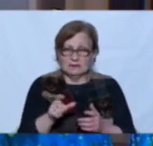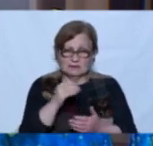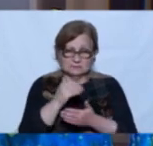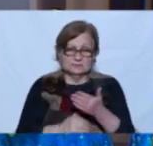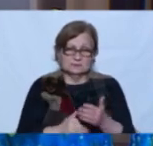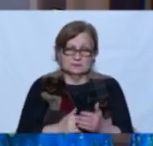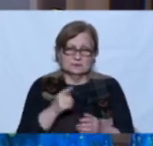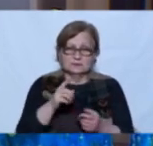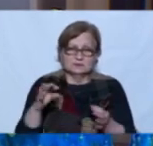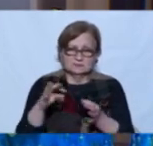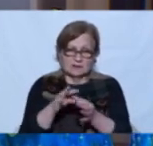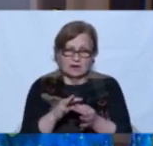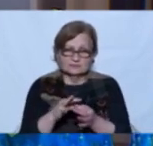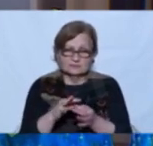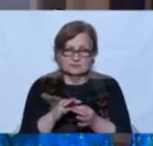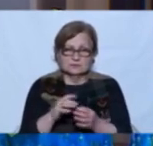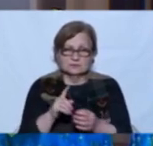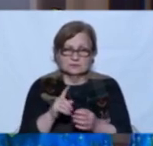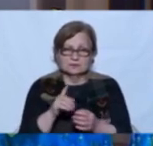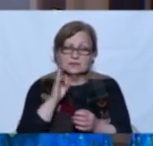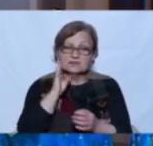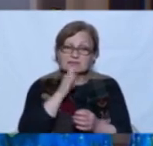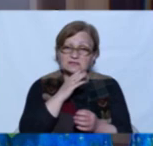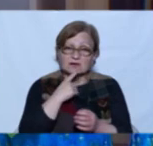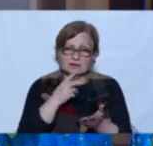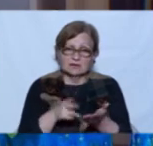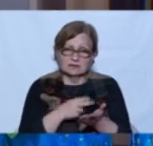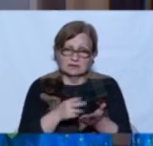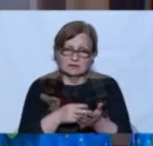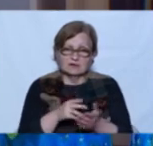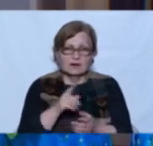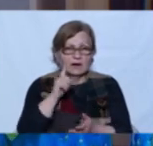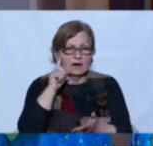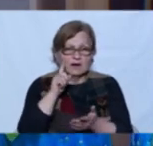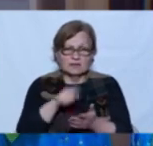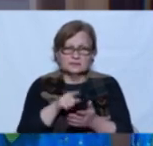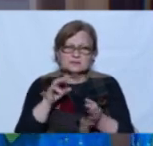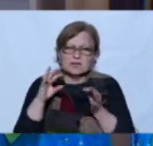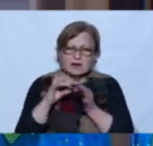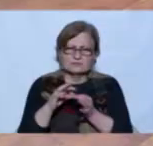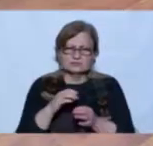ფაქტობრივად ეს დაკავშირებულია სწორედ იმასთან, რომ დედაენა სისხორცეულად არის დაკავშირებული